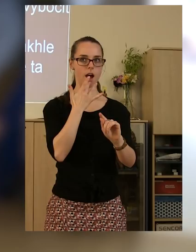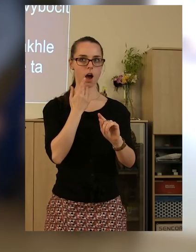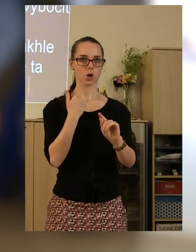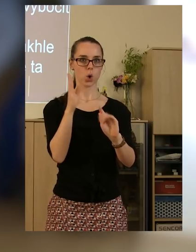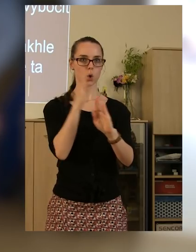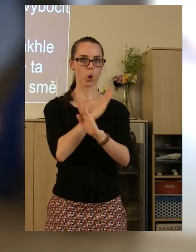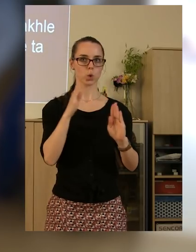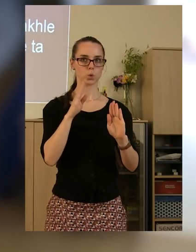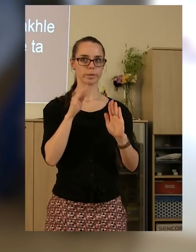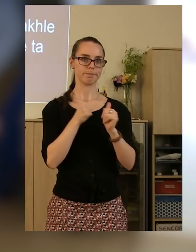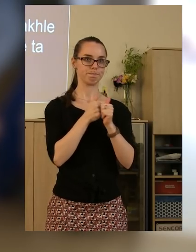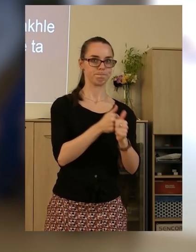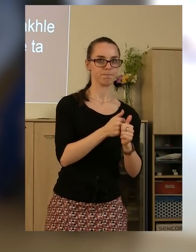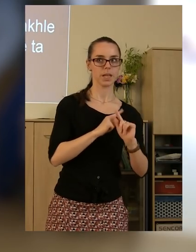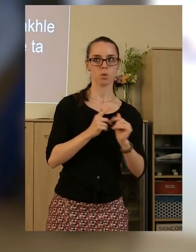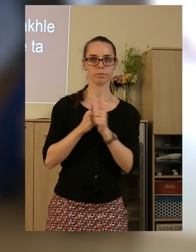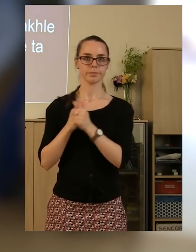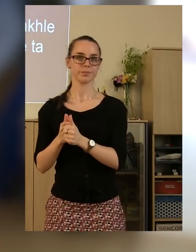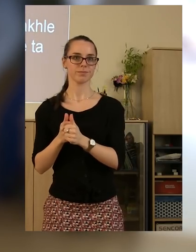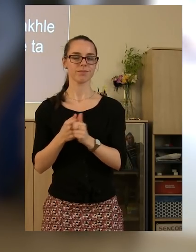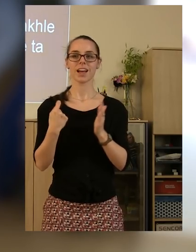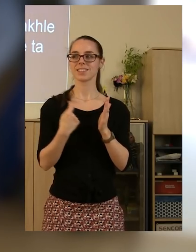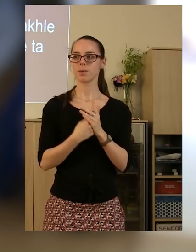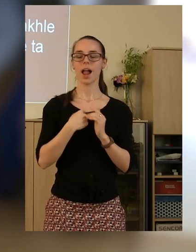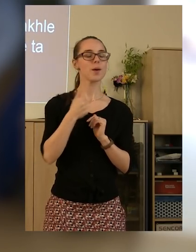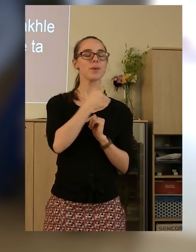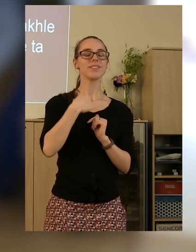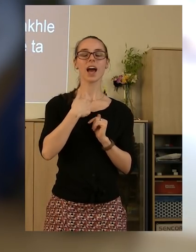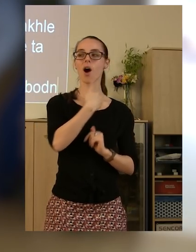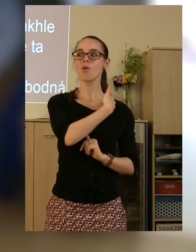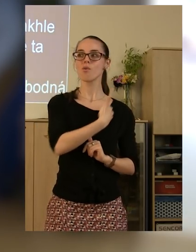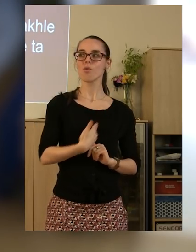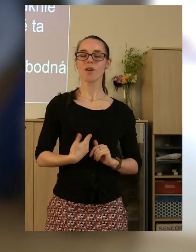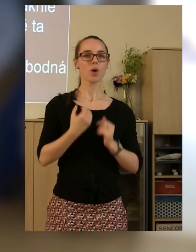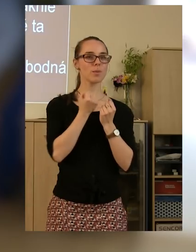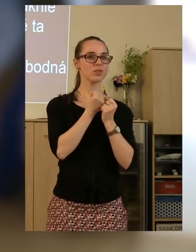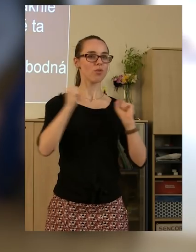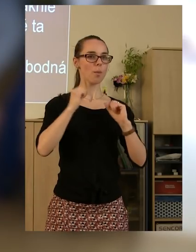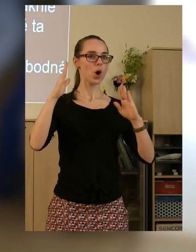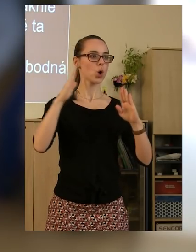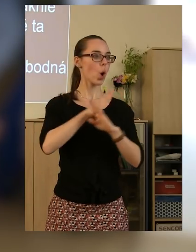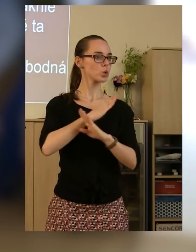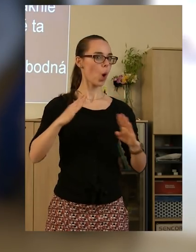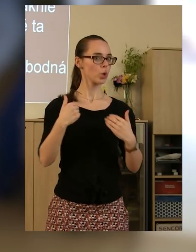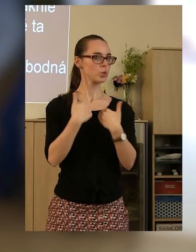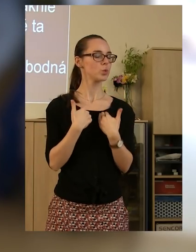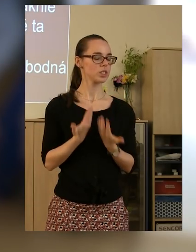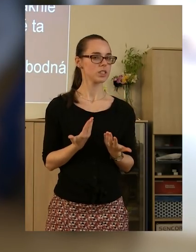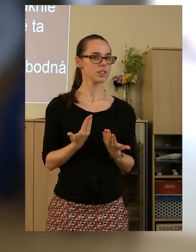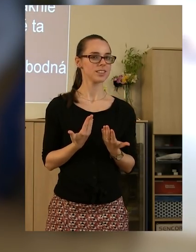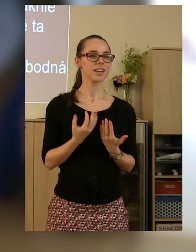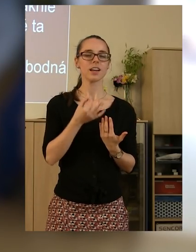tomu, co to je svobodná vůle. Protože v poslední